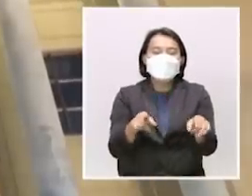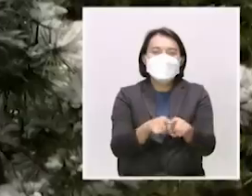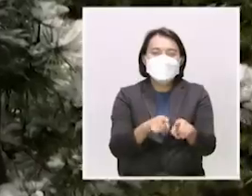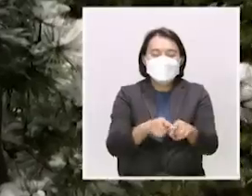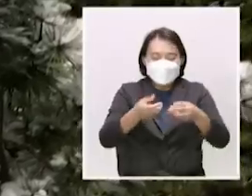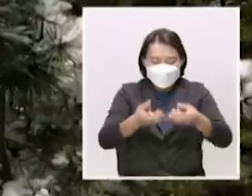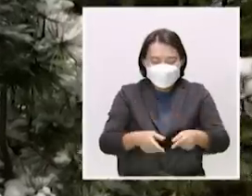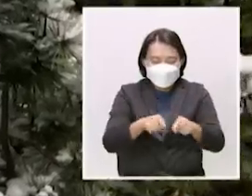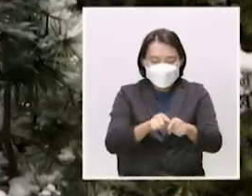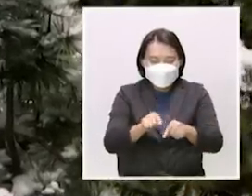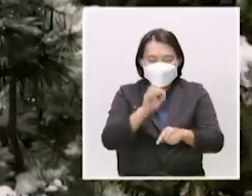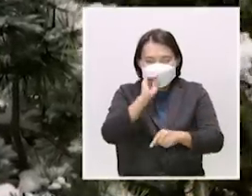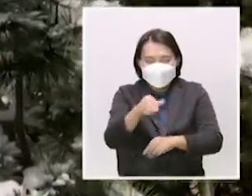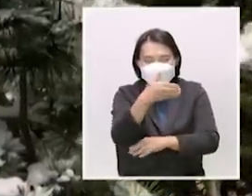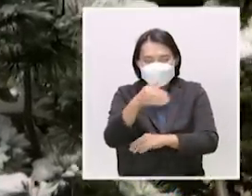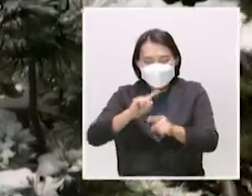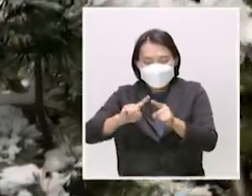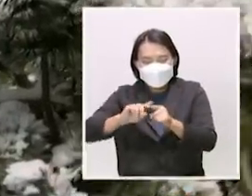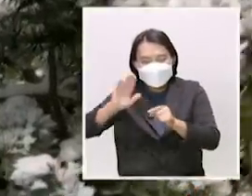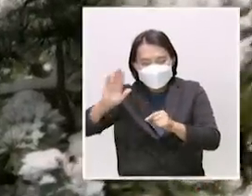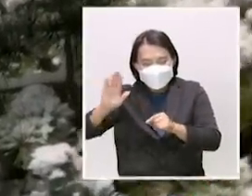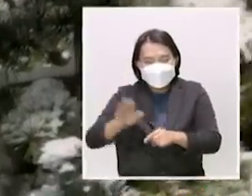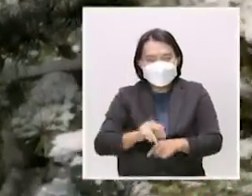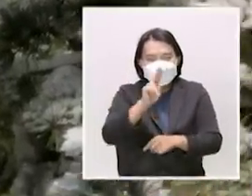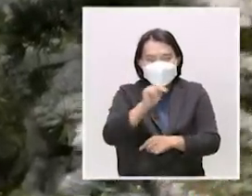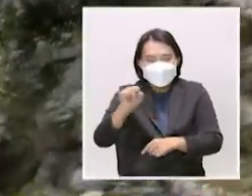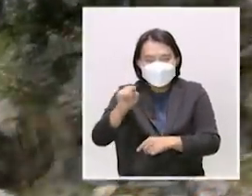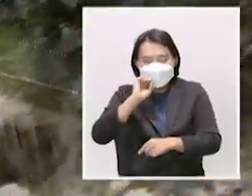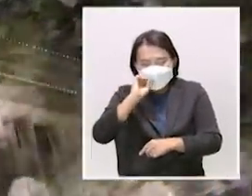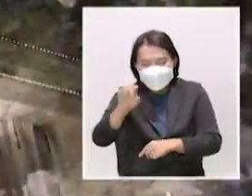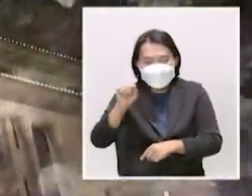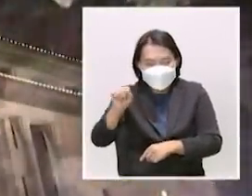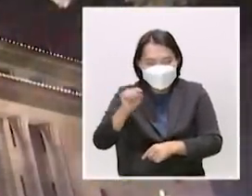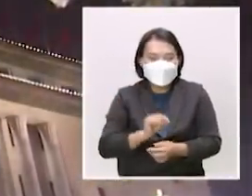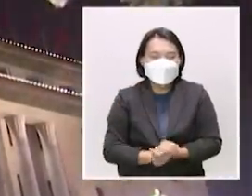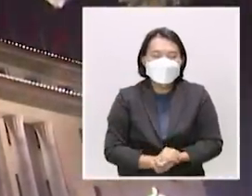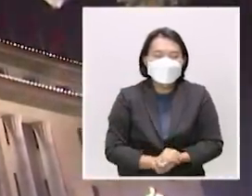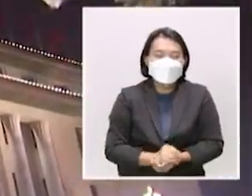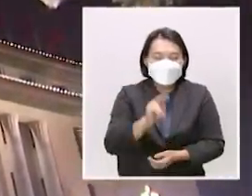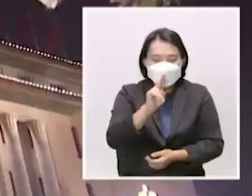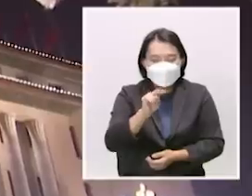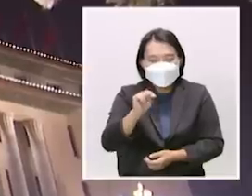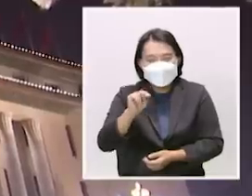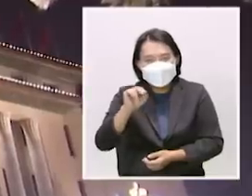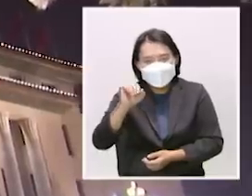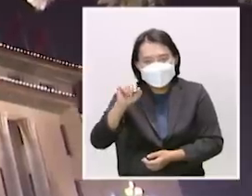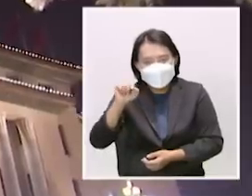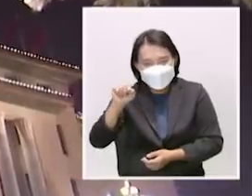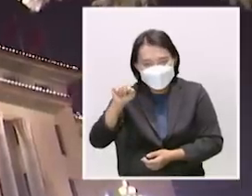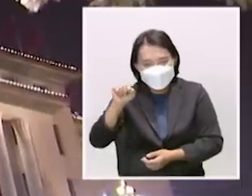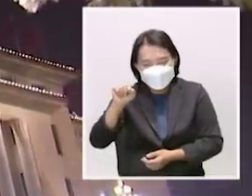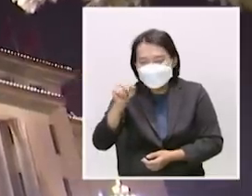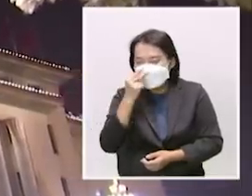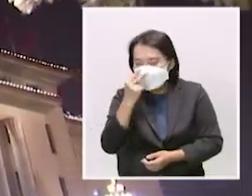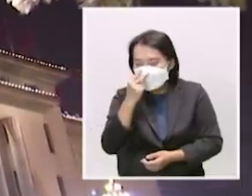เร็ร้องในสารมัชาติวให้สารั์ไปสืบสวนดูนะคร